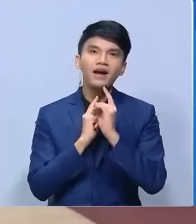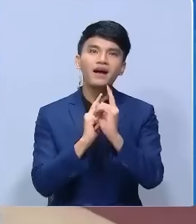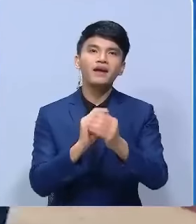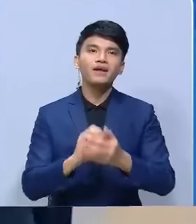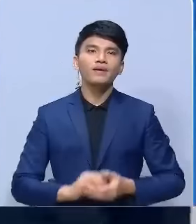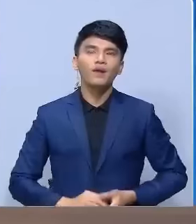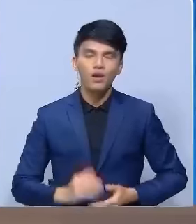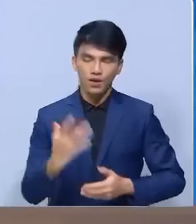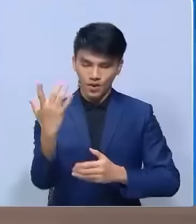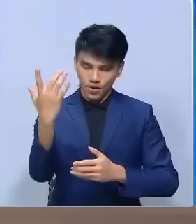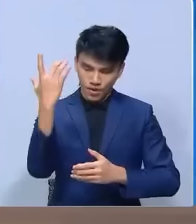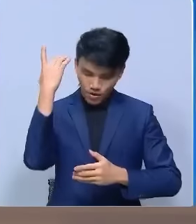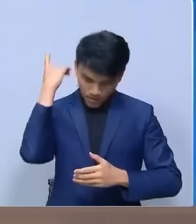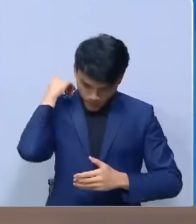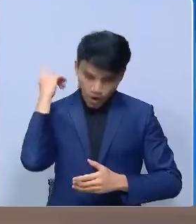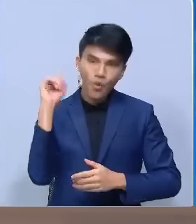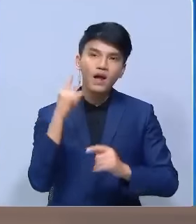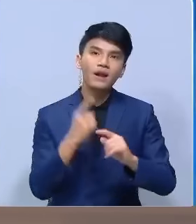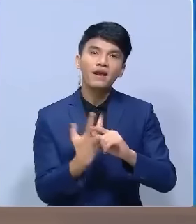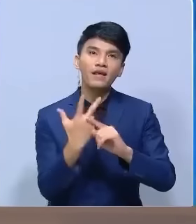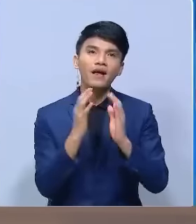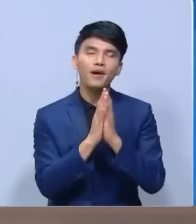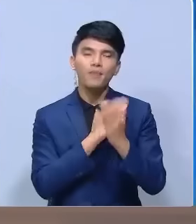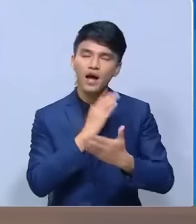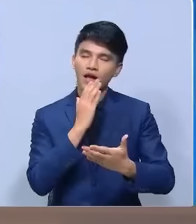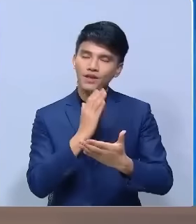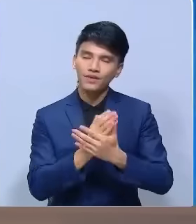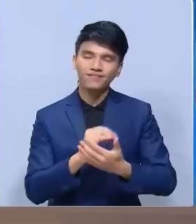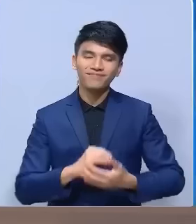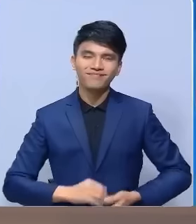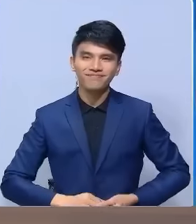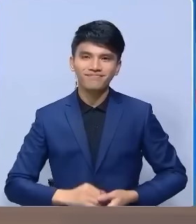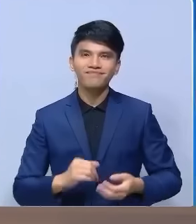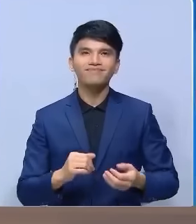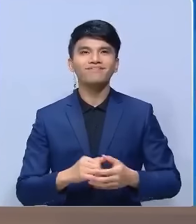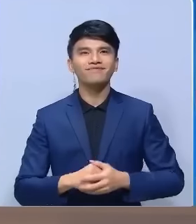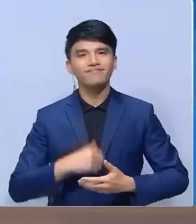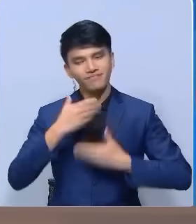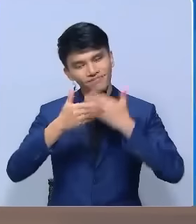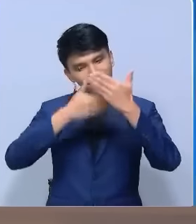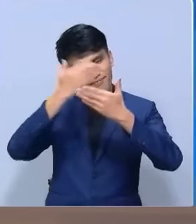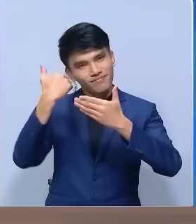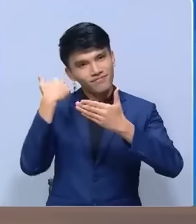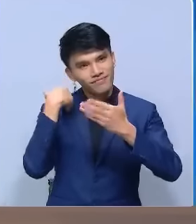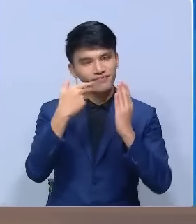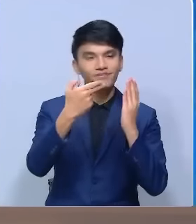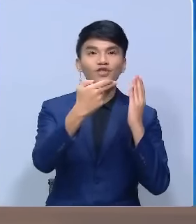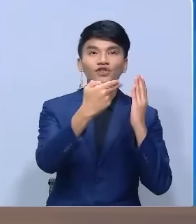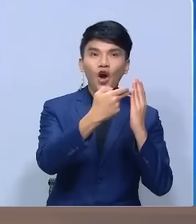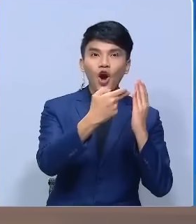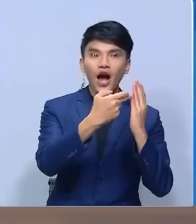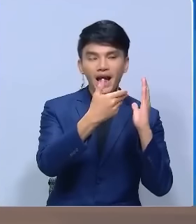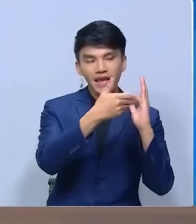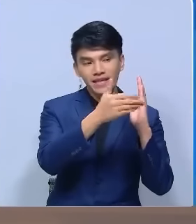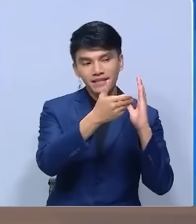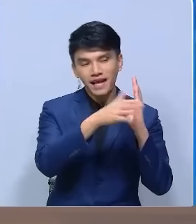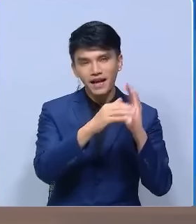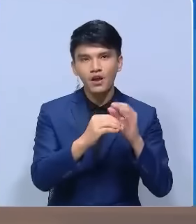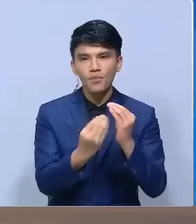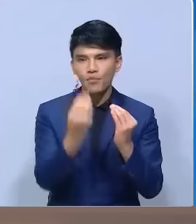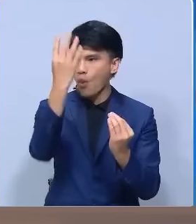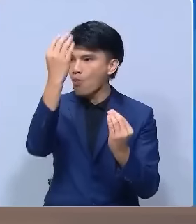่ะคุณผู้ชมคะเมื่อวานนี้เป็นวันออกพรรษานะคะแน่นอนว่าหลายพื้นที่เขามีการจัดงานค่ะไม่ว่าจะเป็นที่จังหวัดหนองคายนะคะก็บอกว่ามี